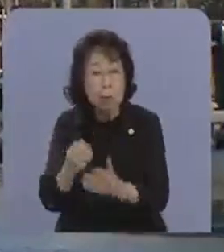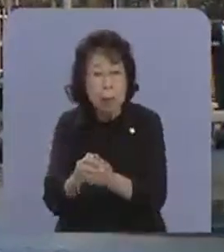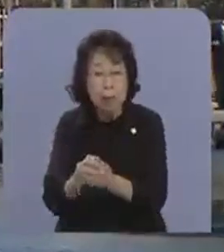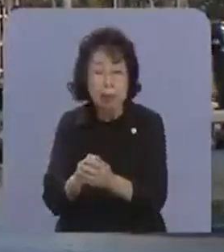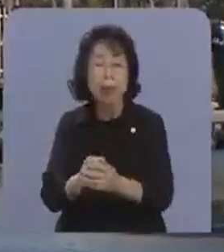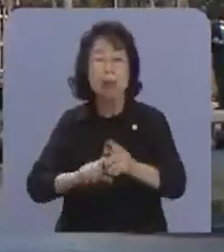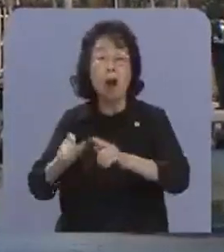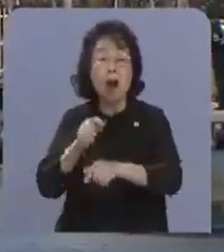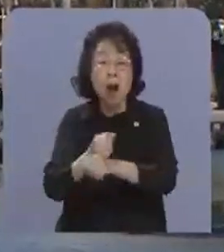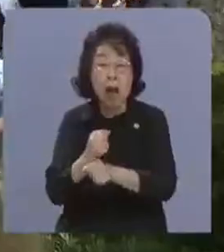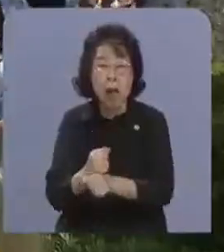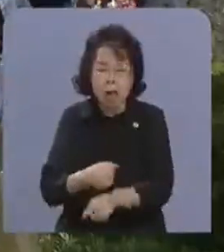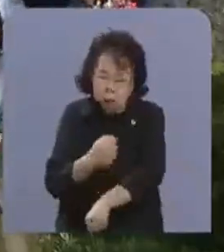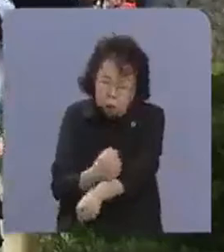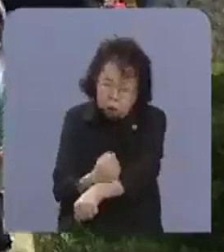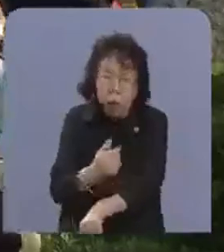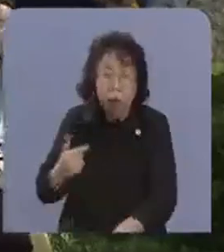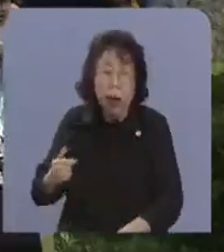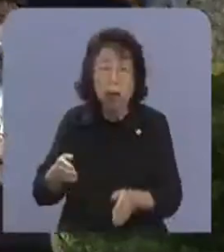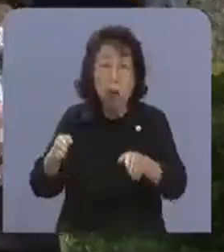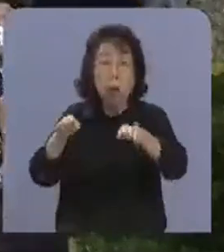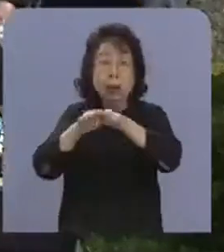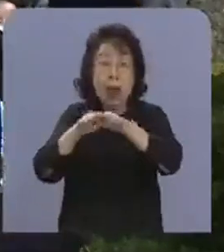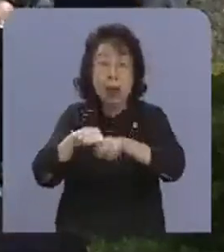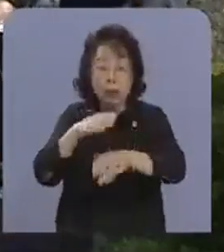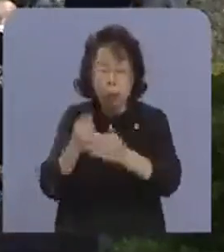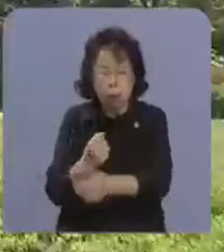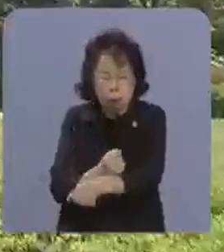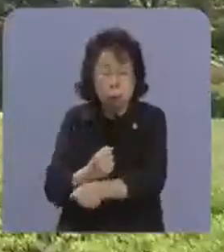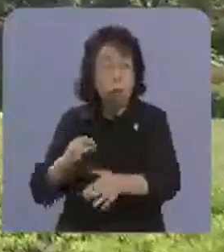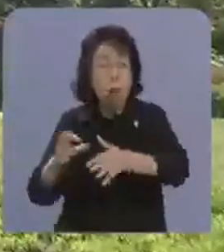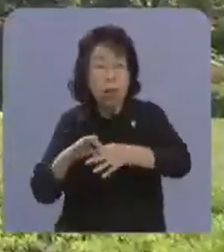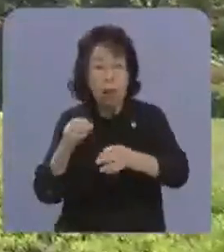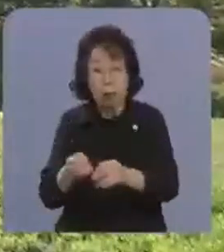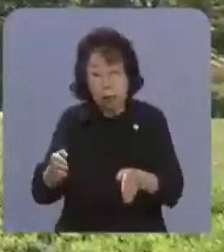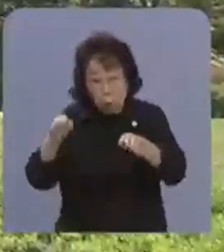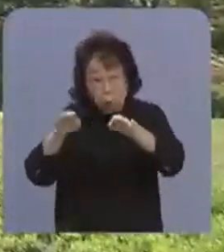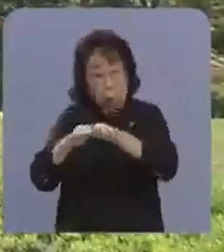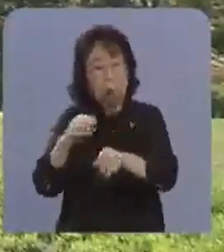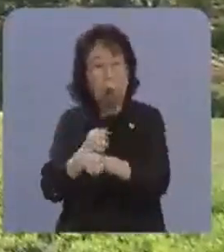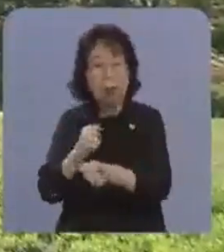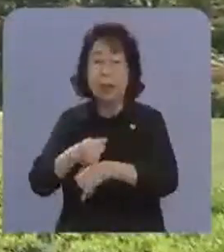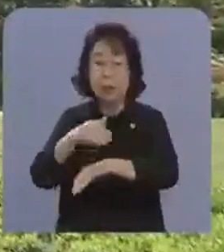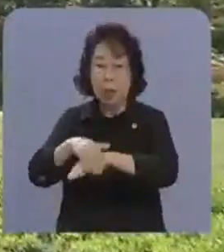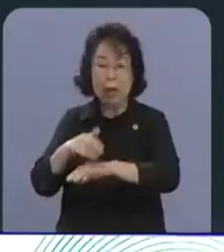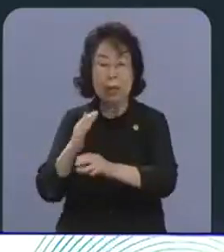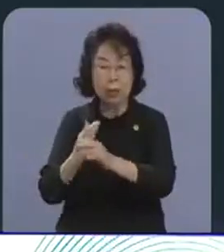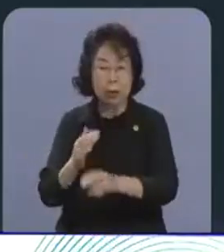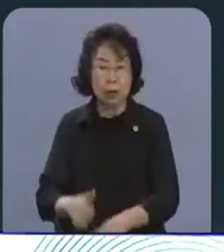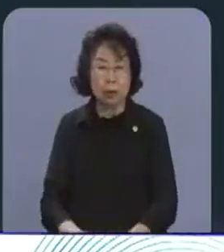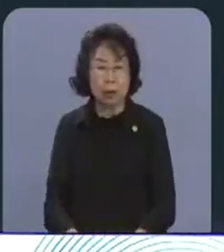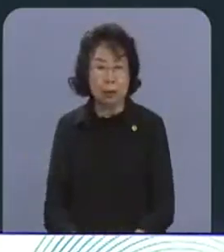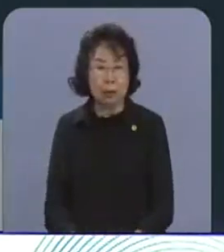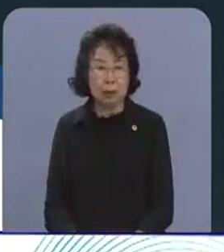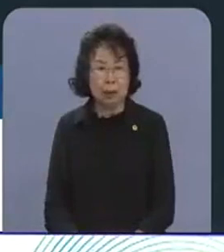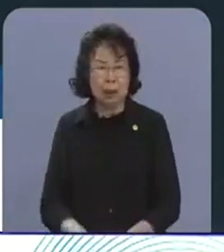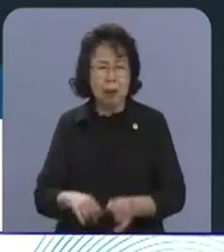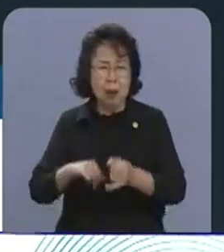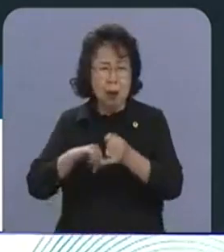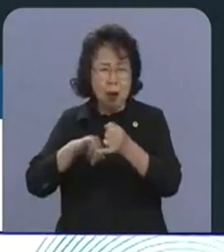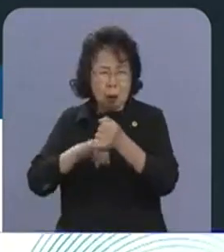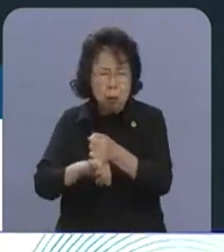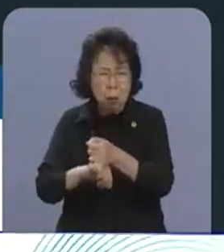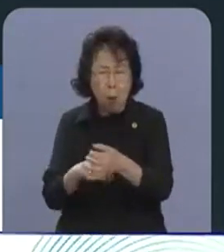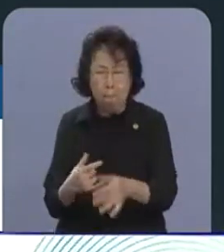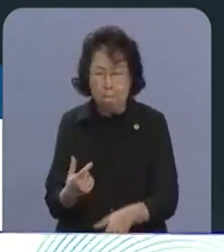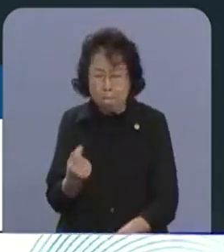더해 독립유공자 동상과 독립운동과 관련된 조형물도 세울 예정입니다. 반드시 빠른